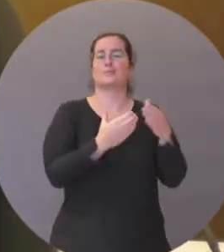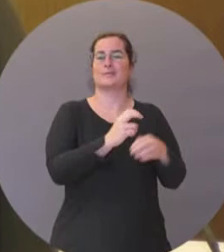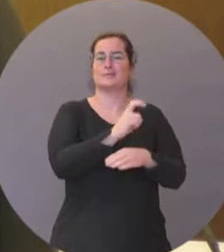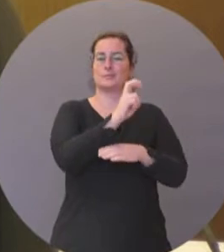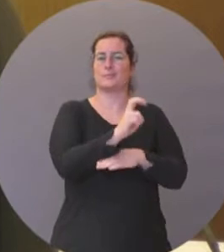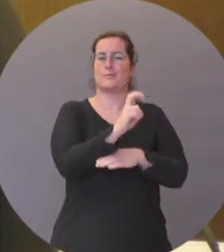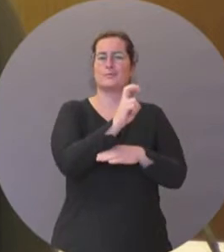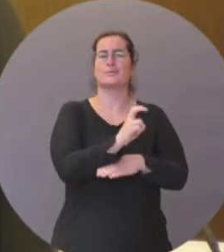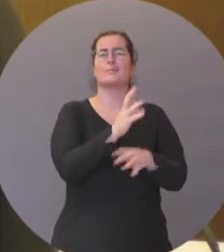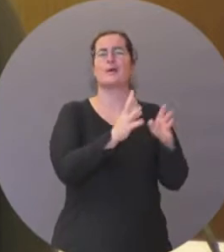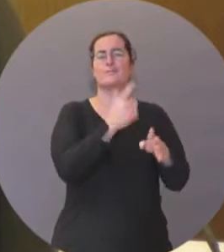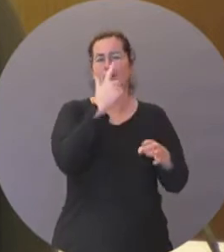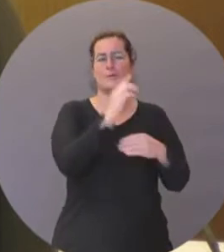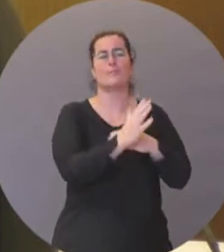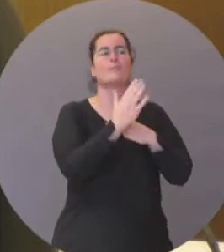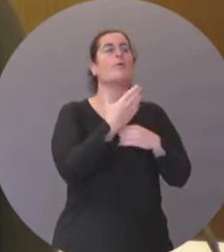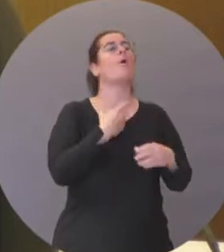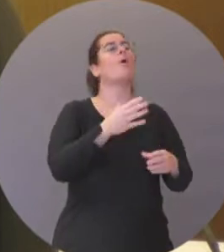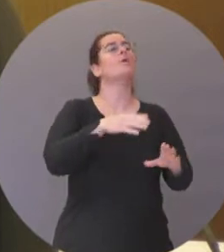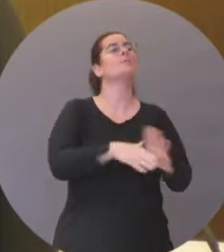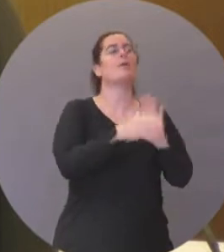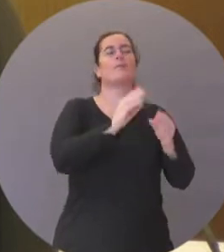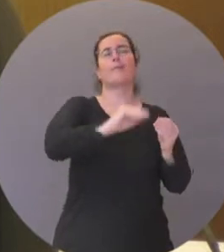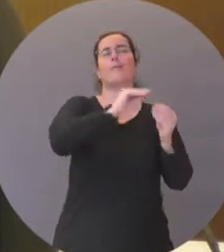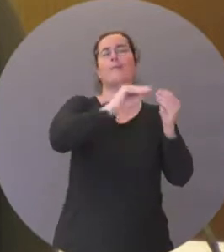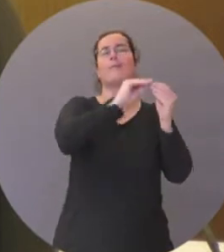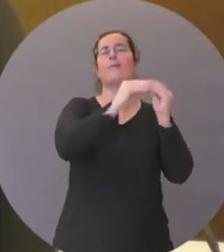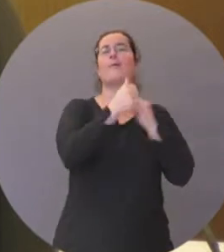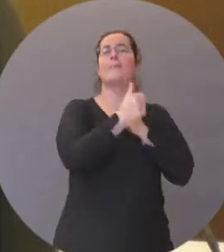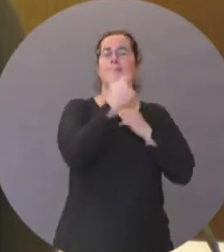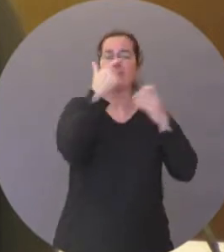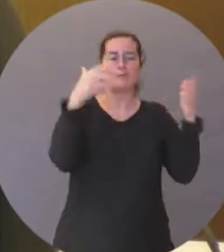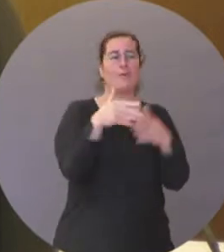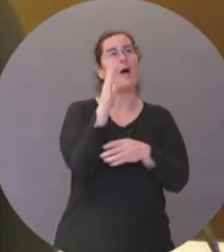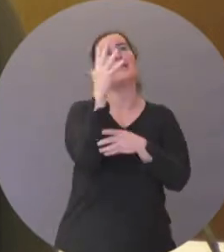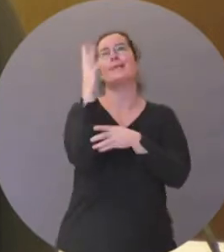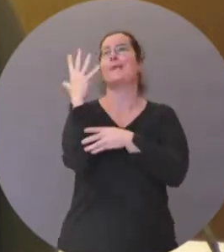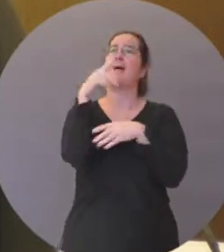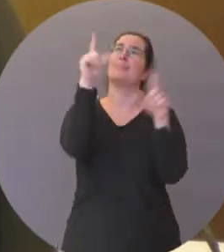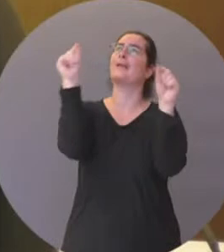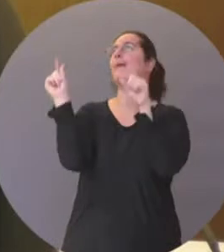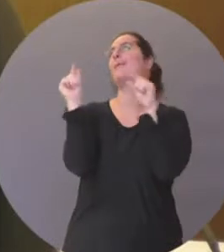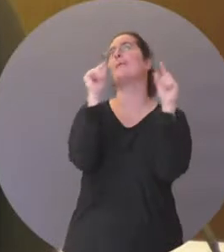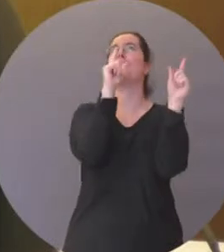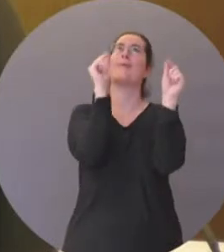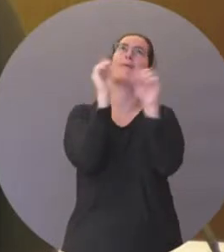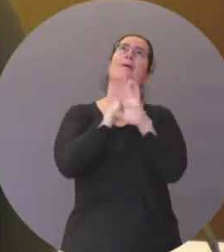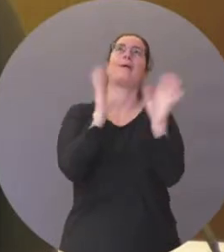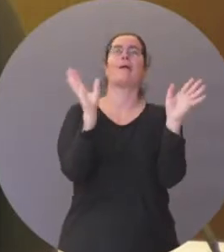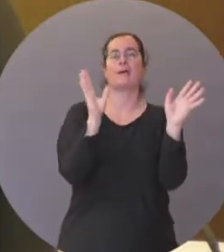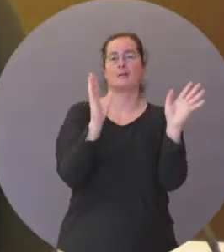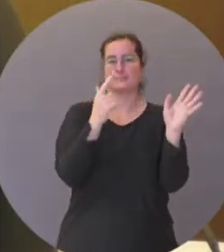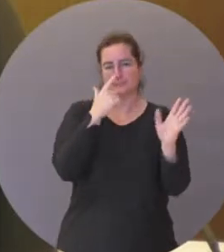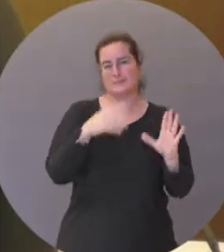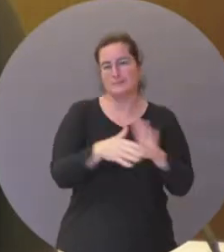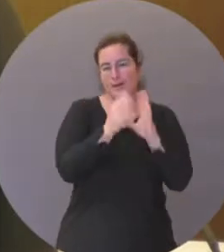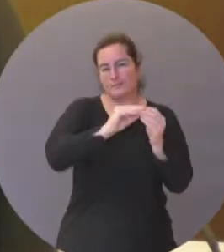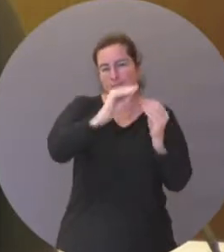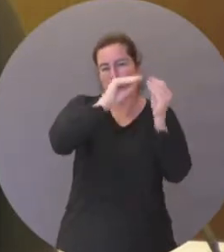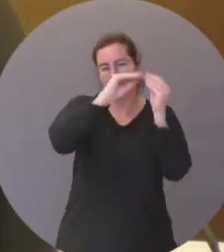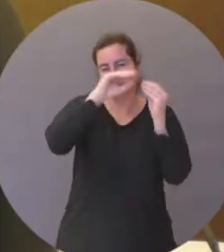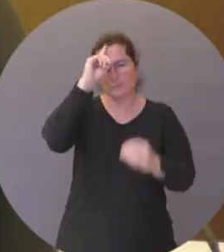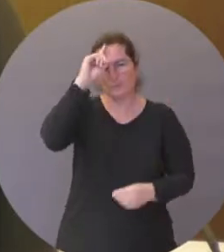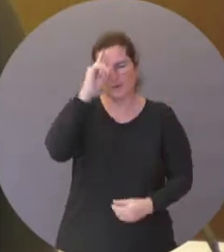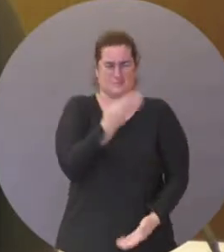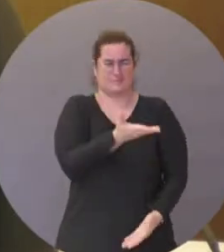caricaturées comme étant ceux qui voulaient s'occuper que des arbres et des petits oiseaux bon c'était une caricature parce que ça n'a jamais été vrai